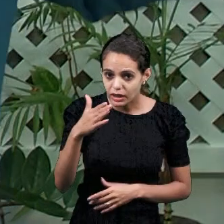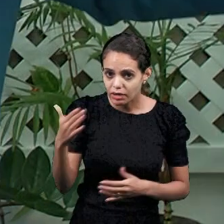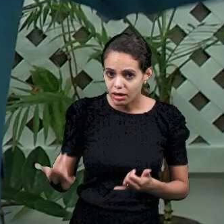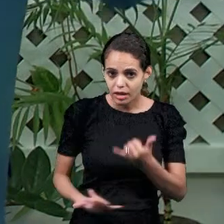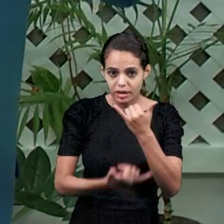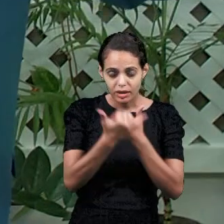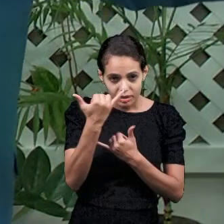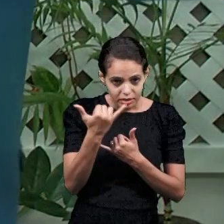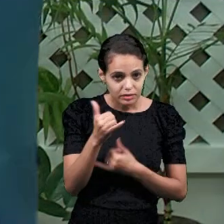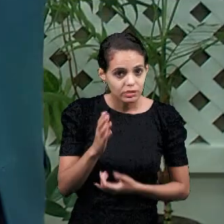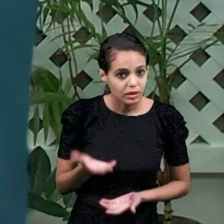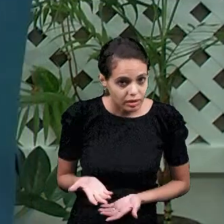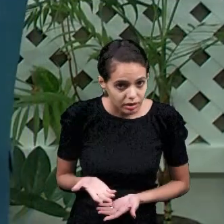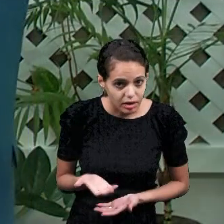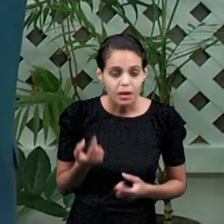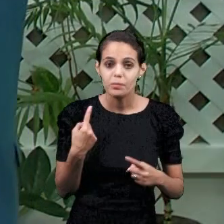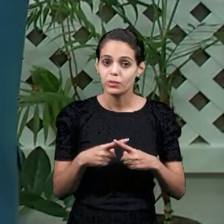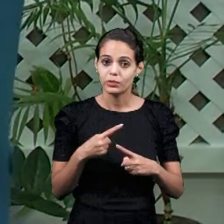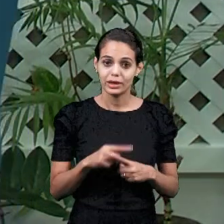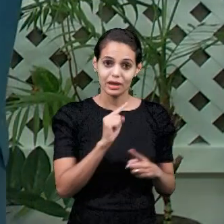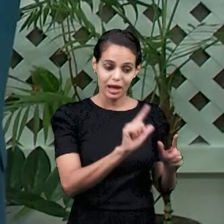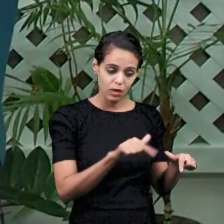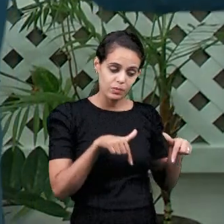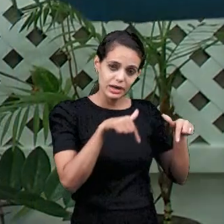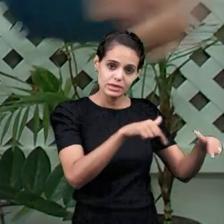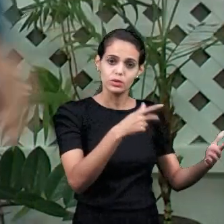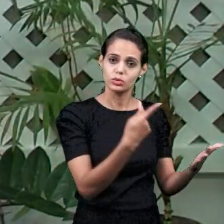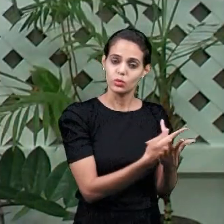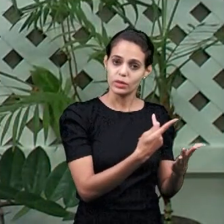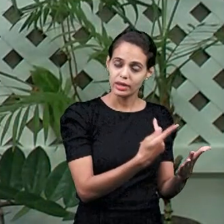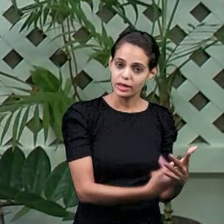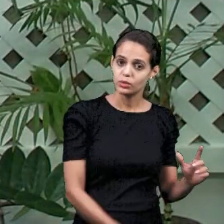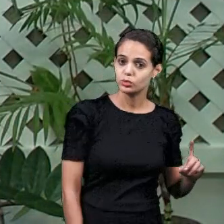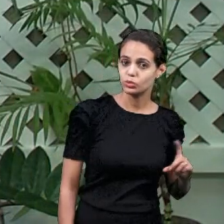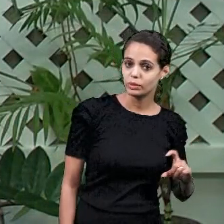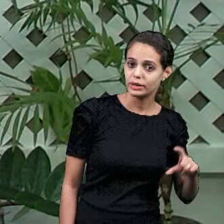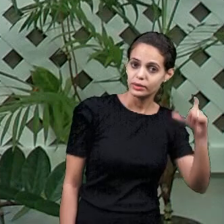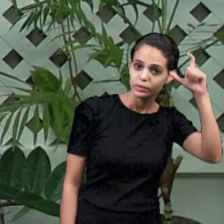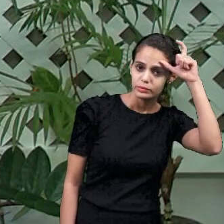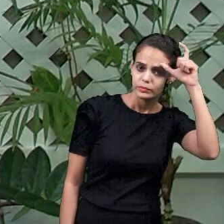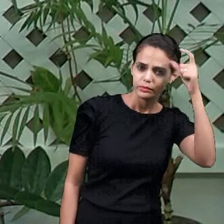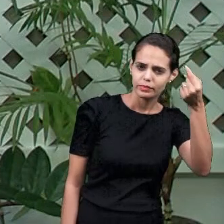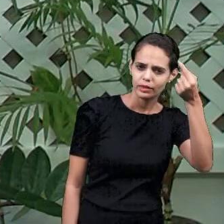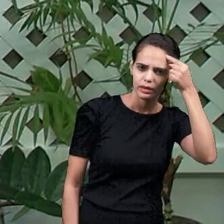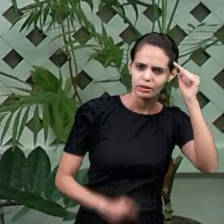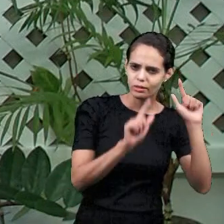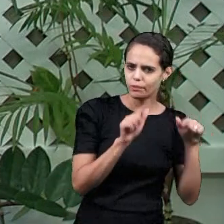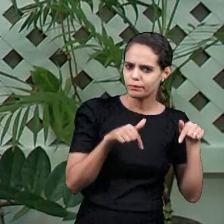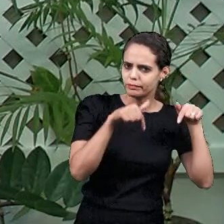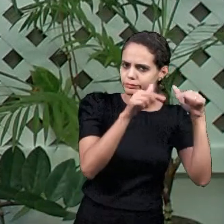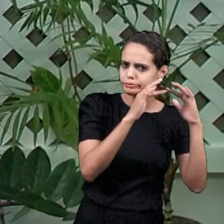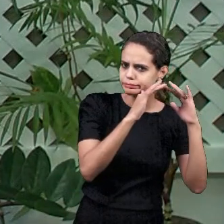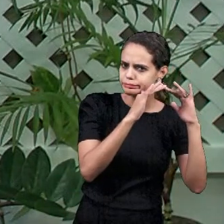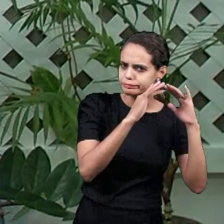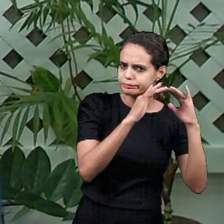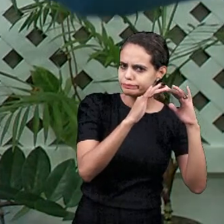trompé, c'est parce qu'il s'est laissé l'esprit de l'erreur à agir dans sa pensée. Il a